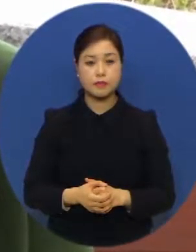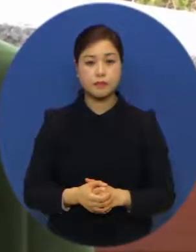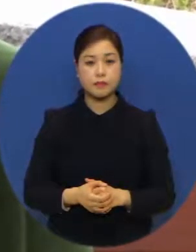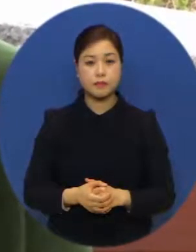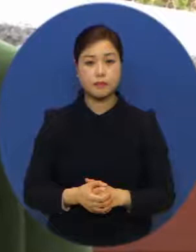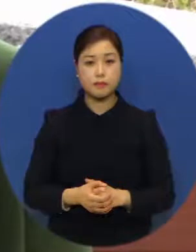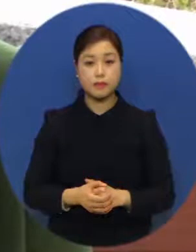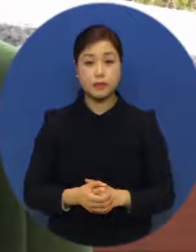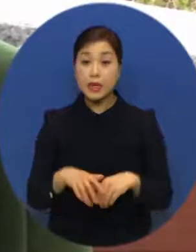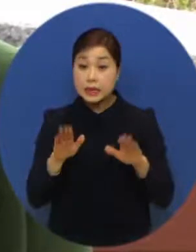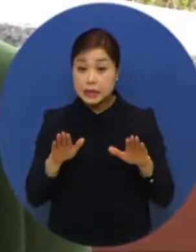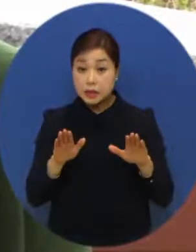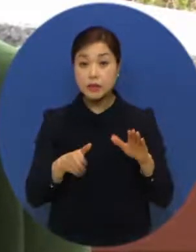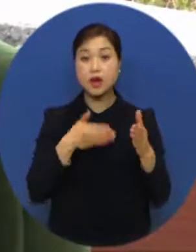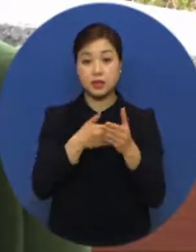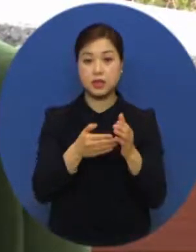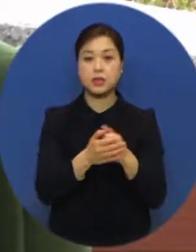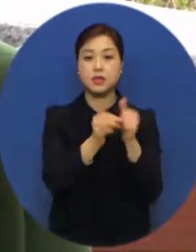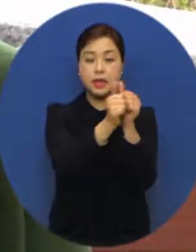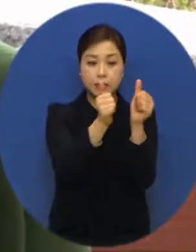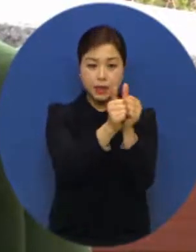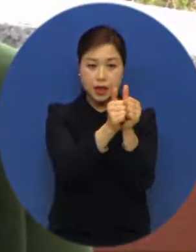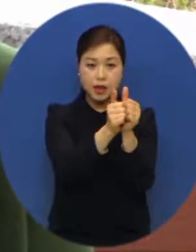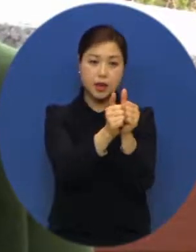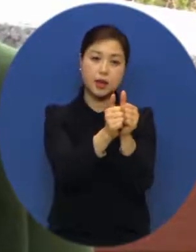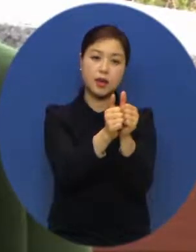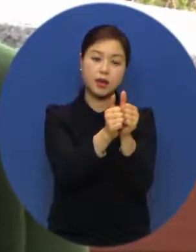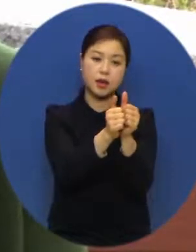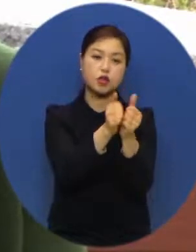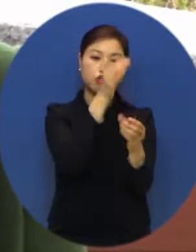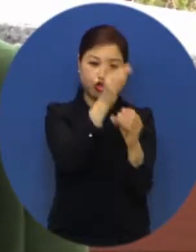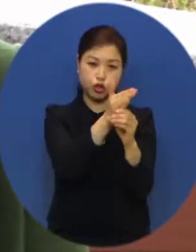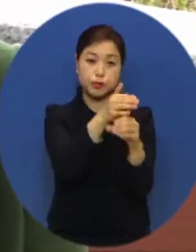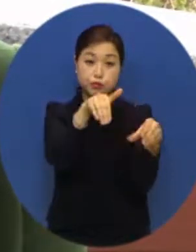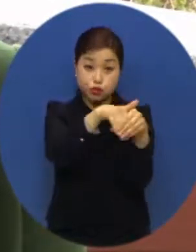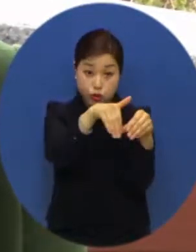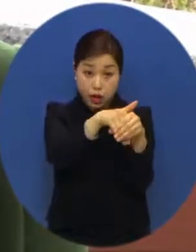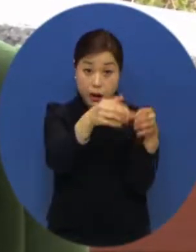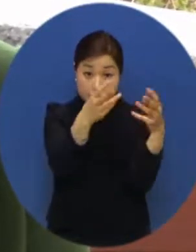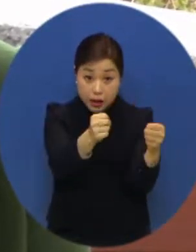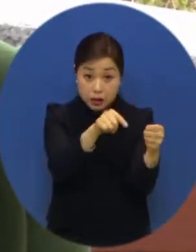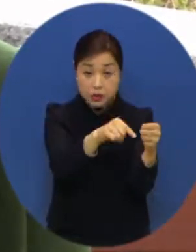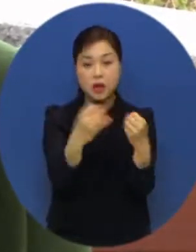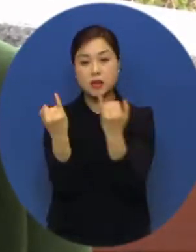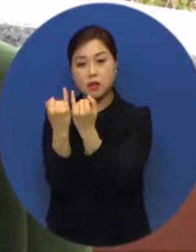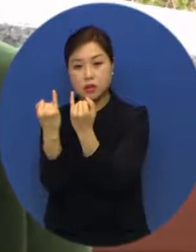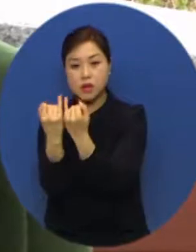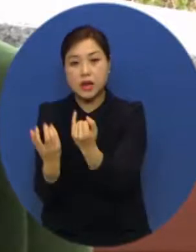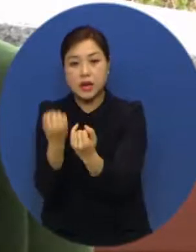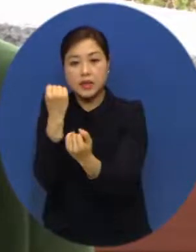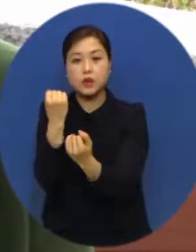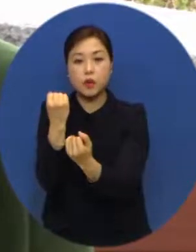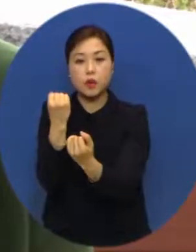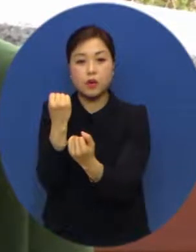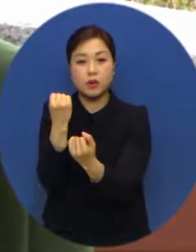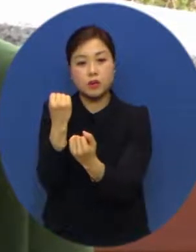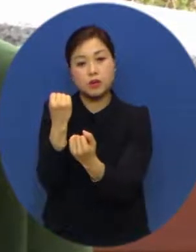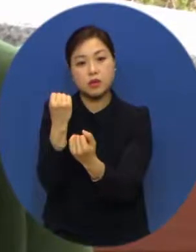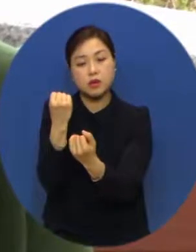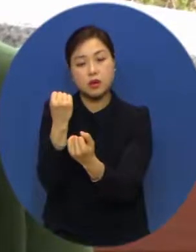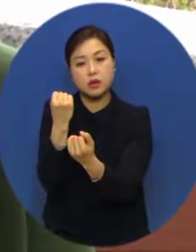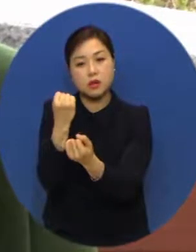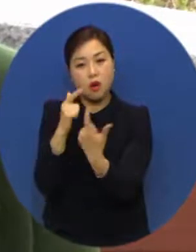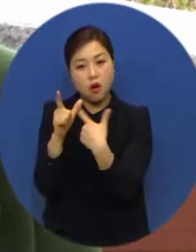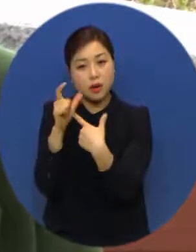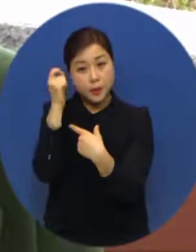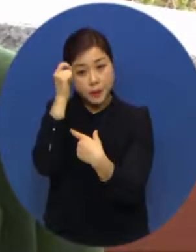남성 이제까지의 그 남성적인 문화였다면 여성들이 가지고 있는 좀